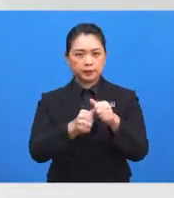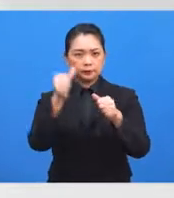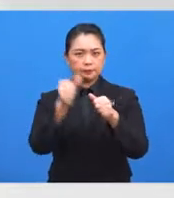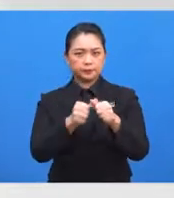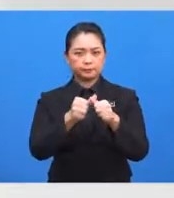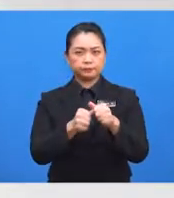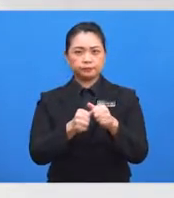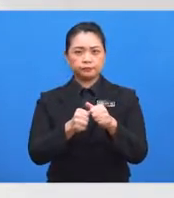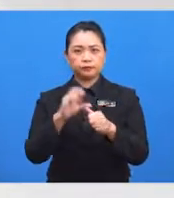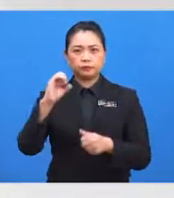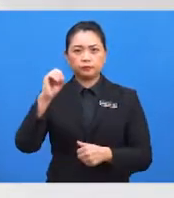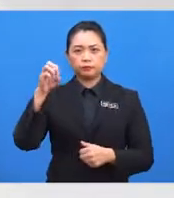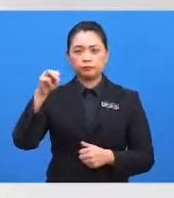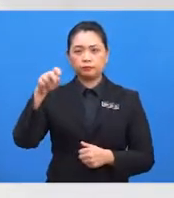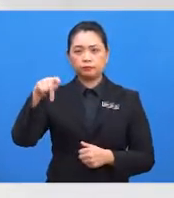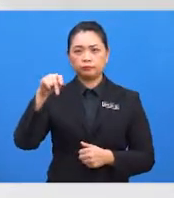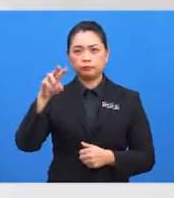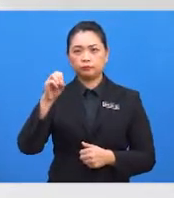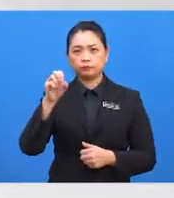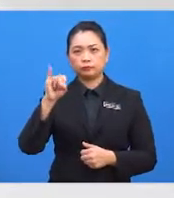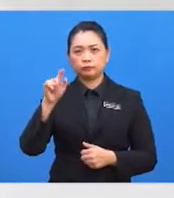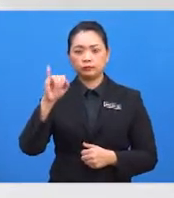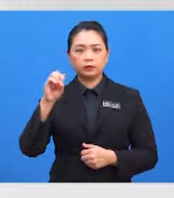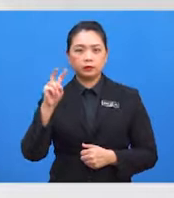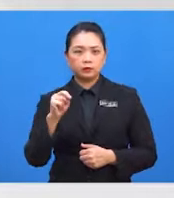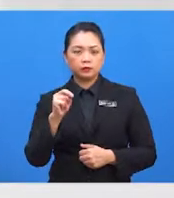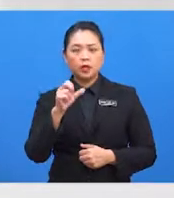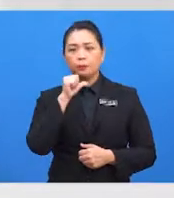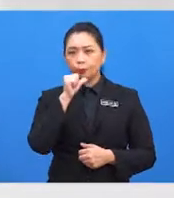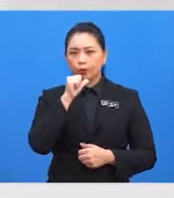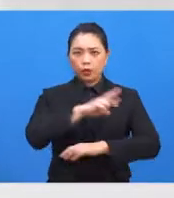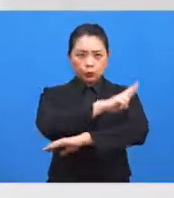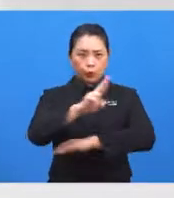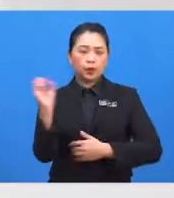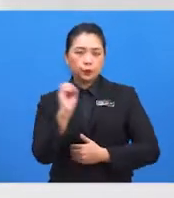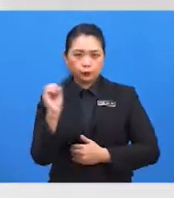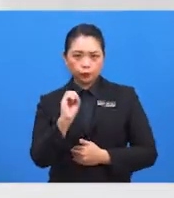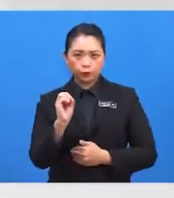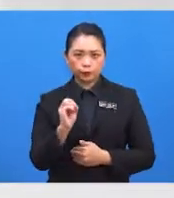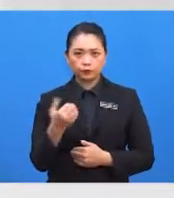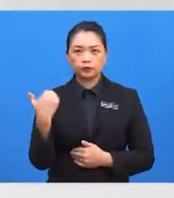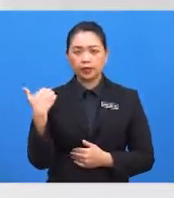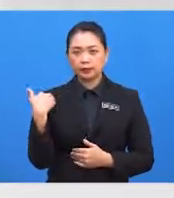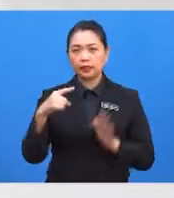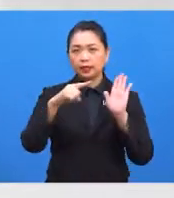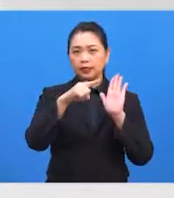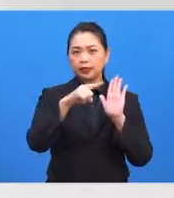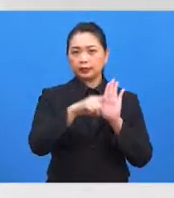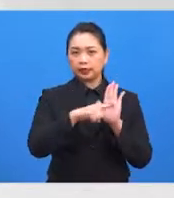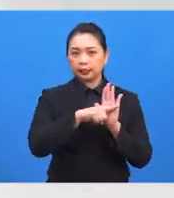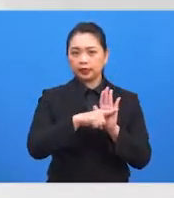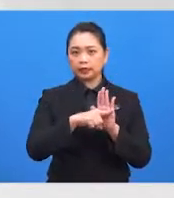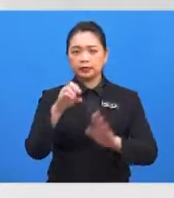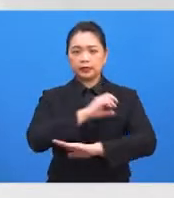Bukanlah bermaksud white space adalah semata-mata ruang kosong. Ia adalah negative space seperti